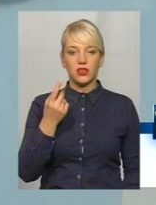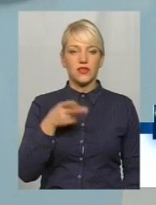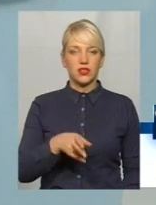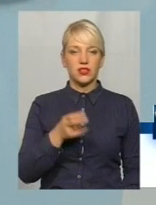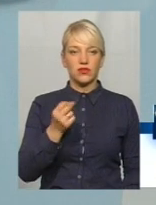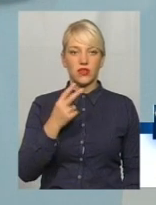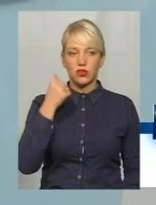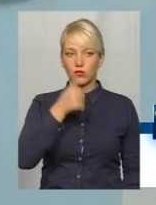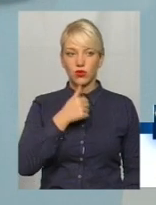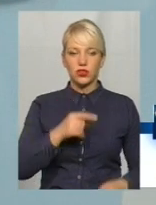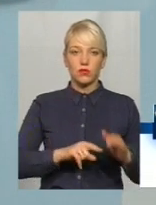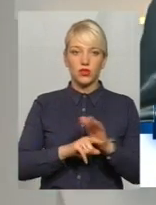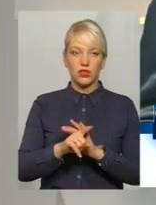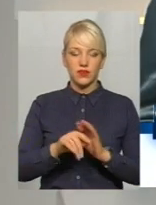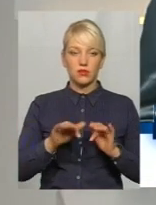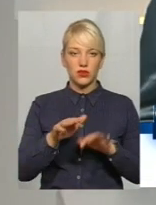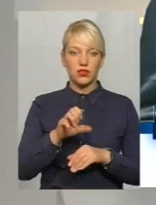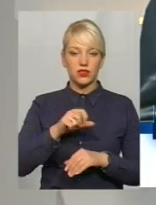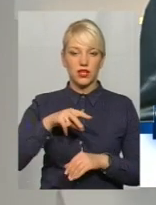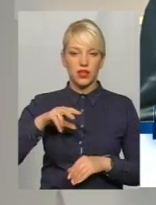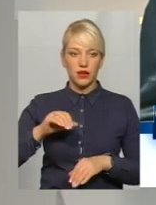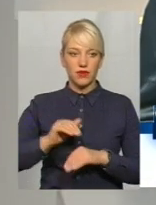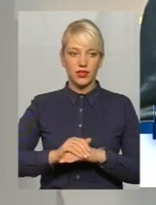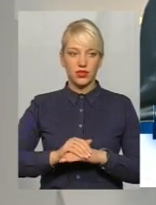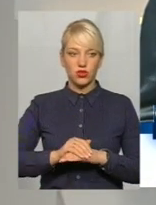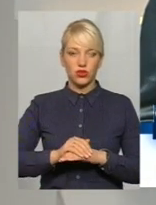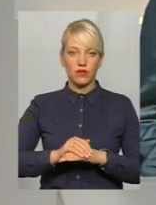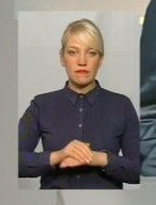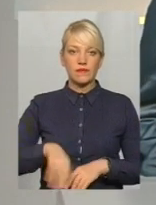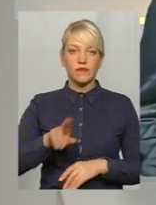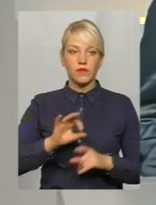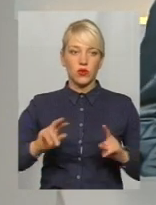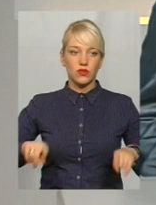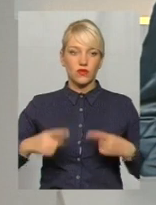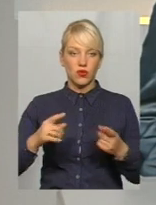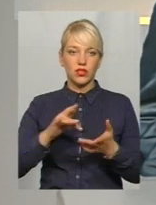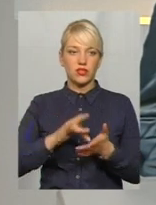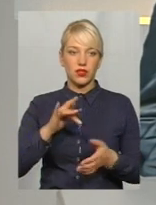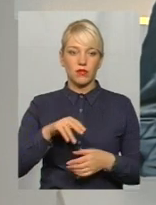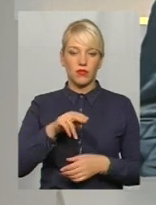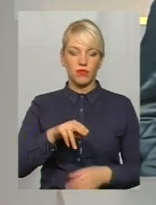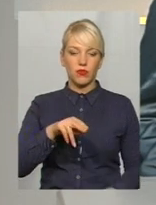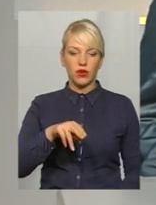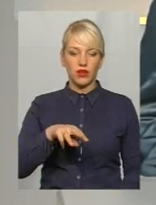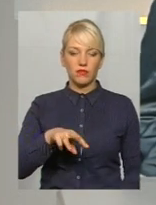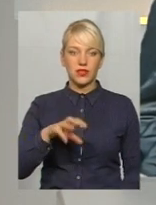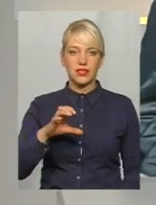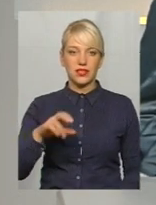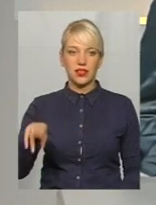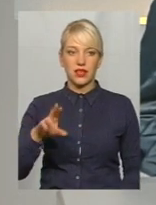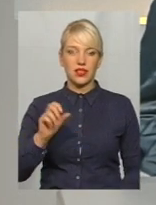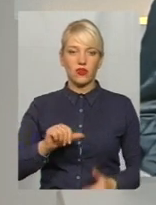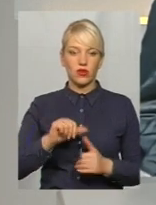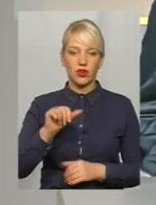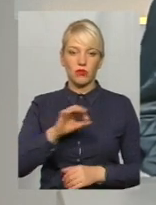2011-2012 році розпочався процес, але фактично до створення центрів ПМСД як окремих юридичних осіб